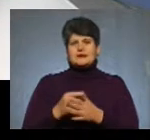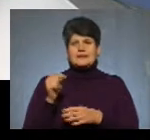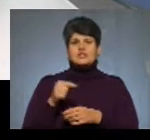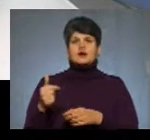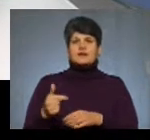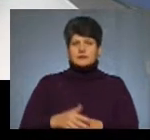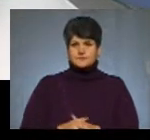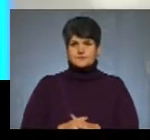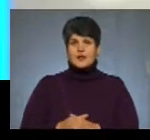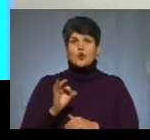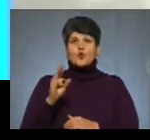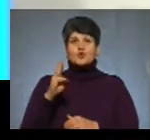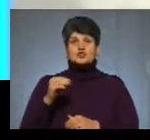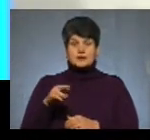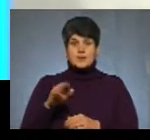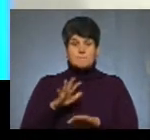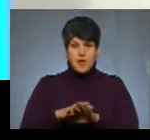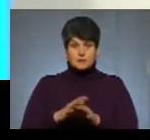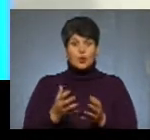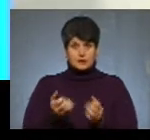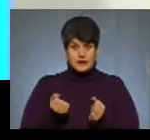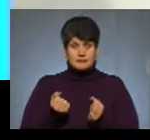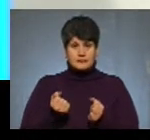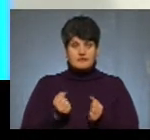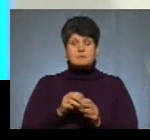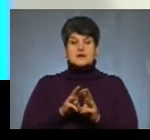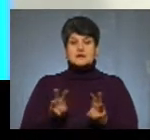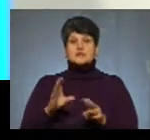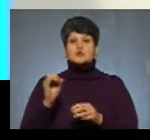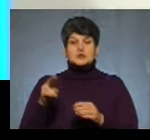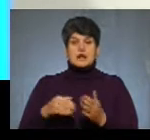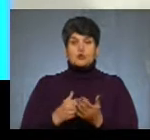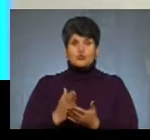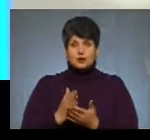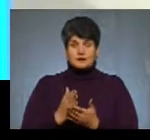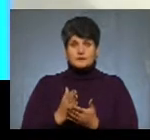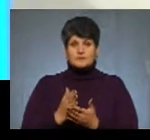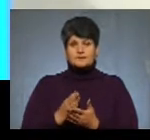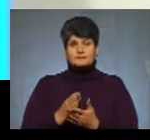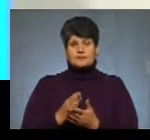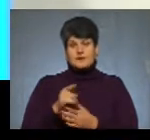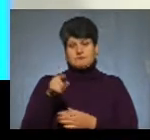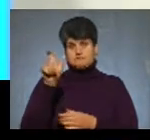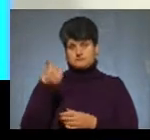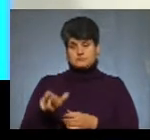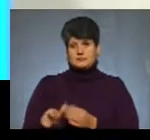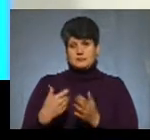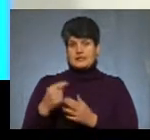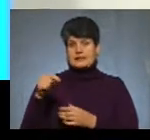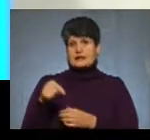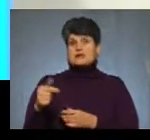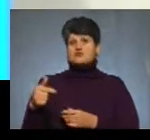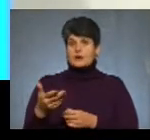1000 гривень. І Ощадбанк отримав від Міністерства соціальної політики на певного субсидіанта 1000